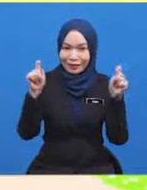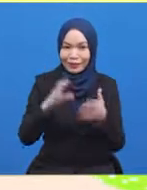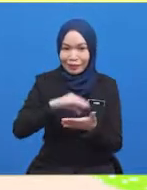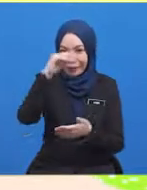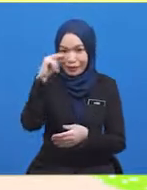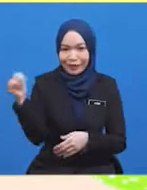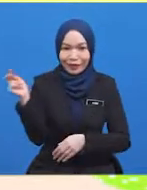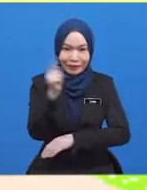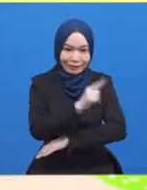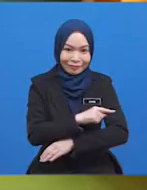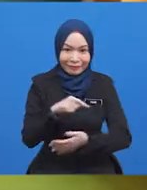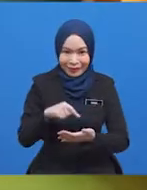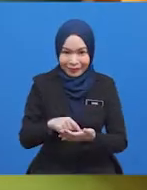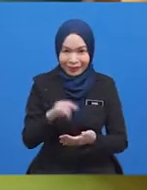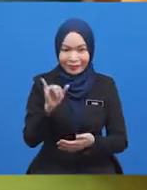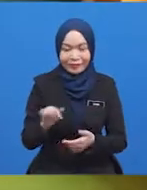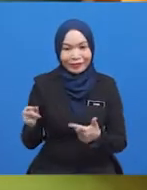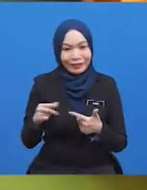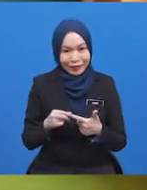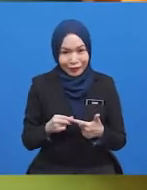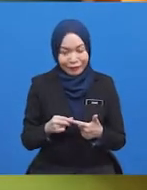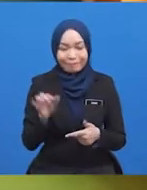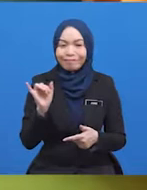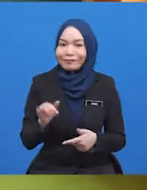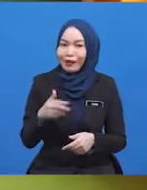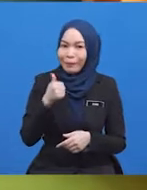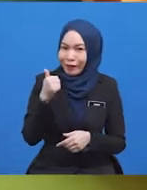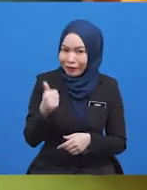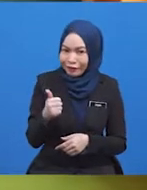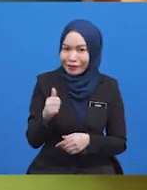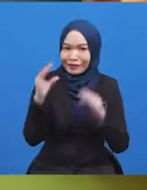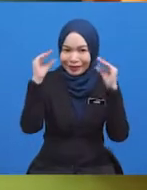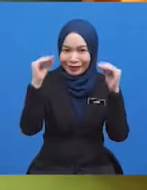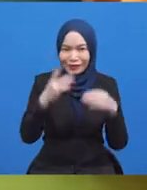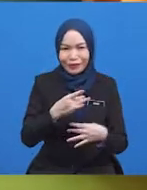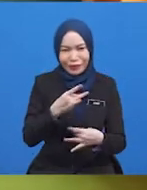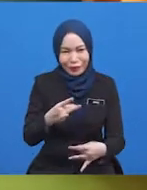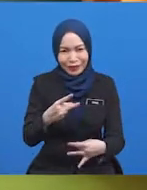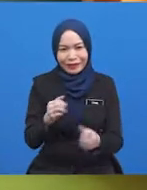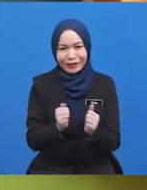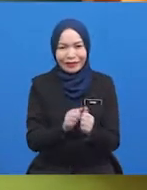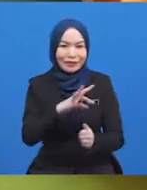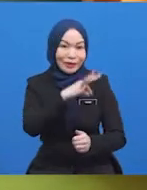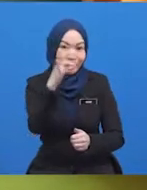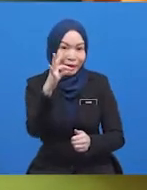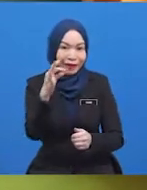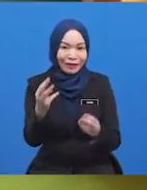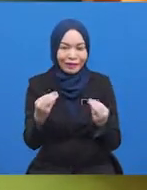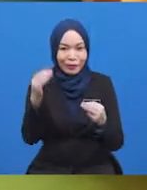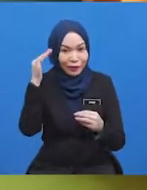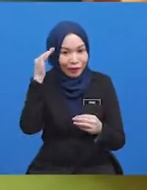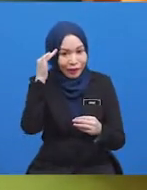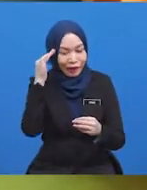kita yang kedua? Bagus murid-murid. Cikgu suka dengan semangat ingin tahu murid-murid